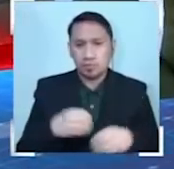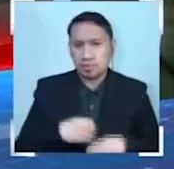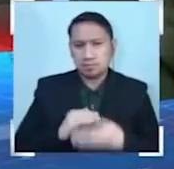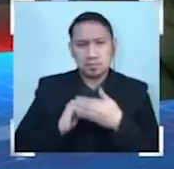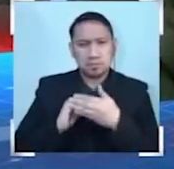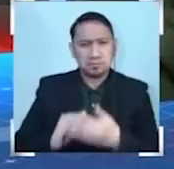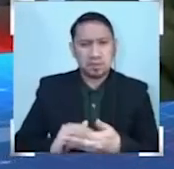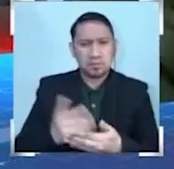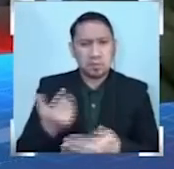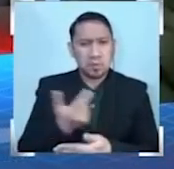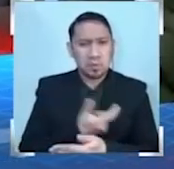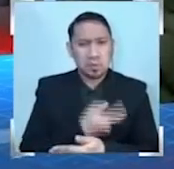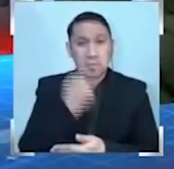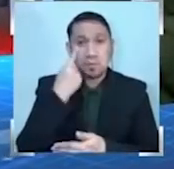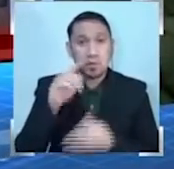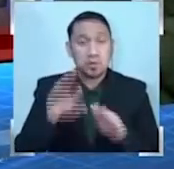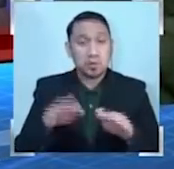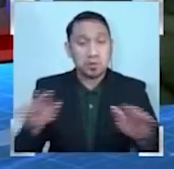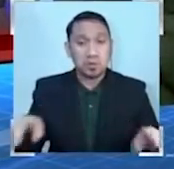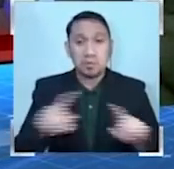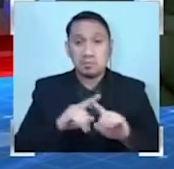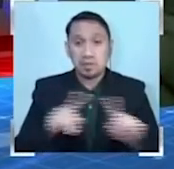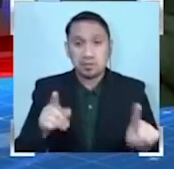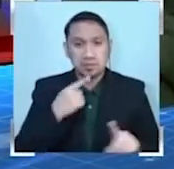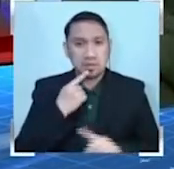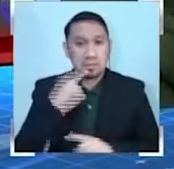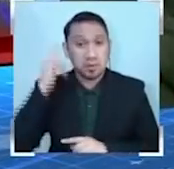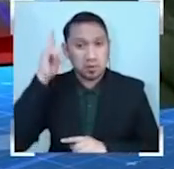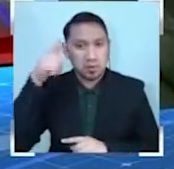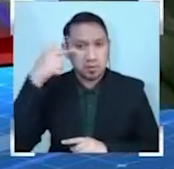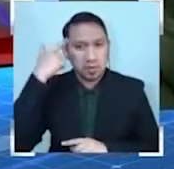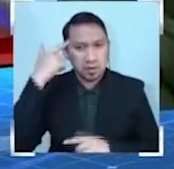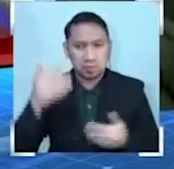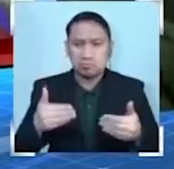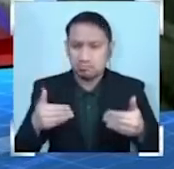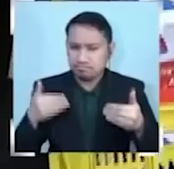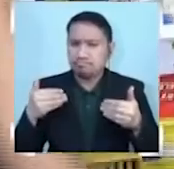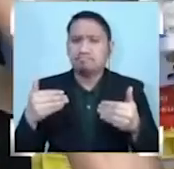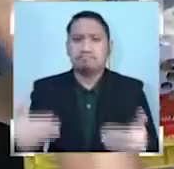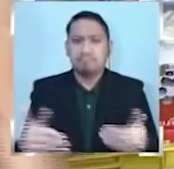Pero tuloy na yan, sabi ng gobyerno. Saksi si Ian Cruz.